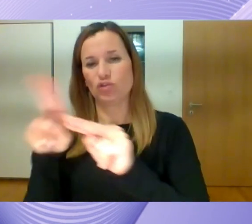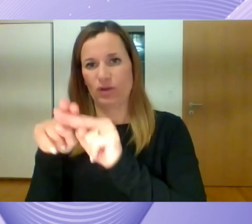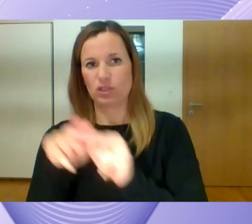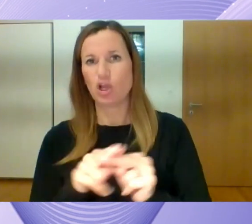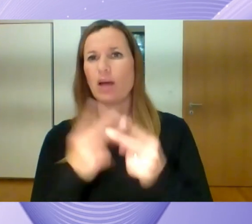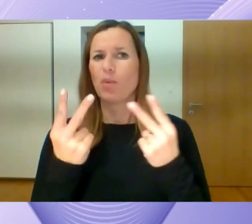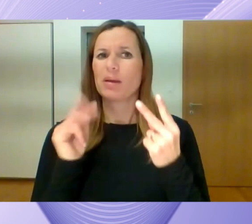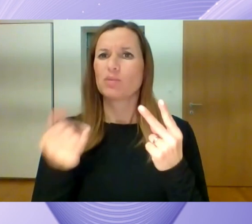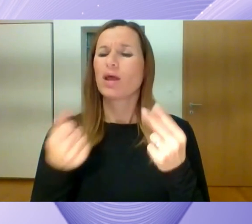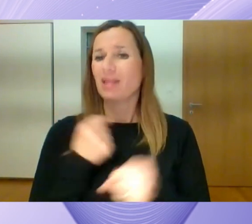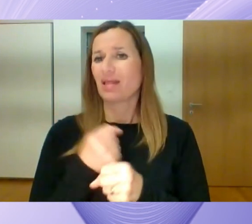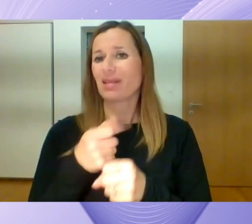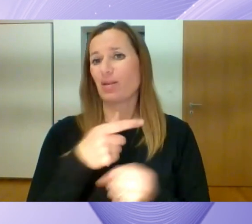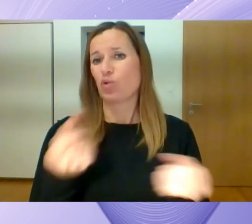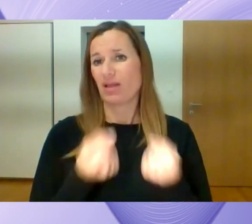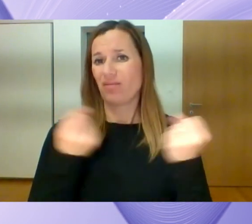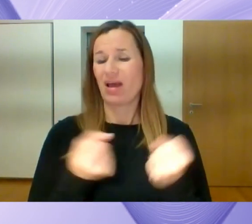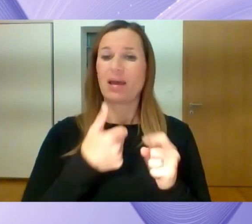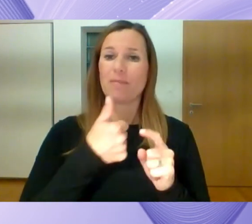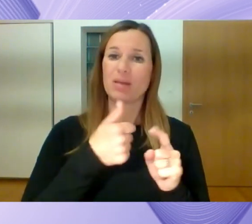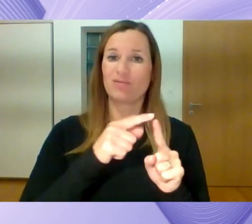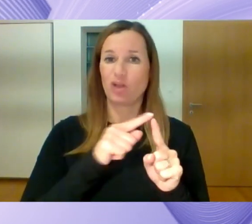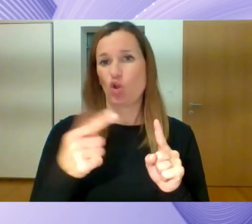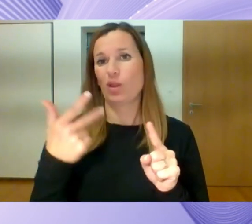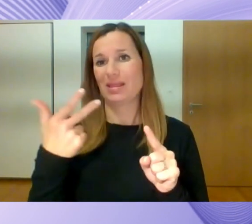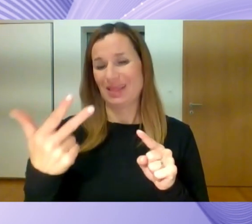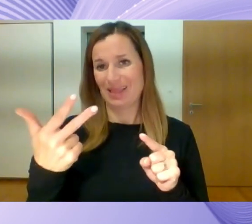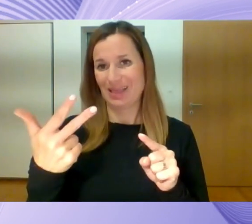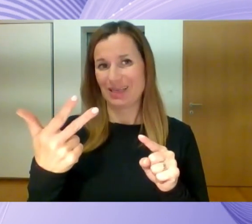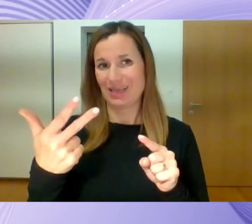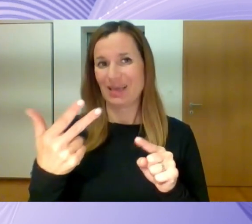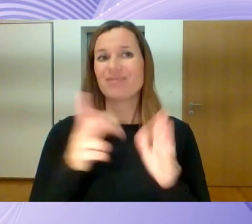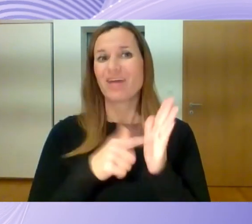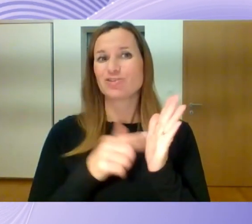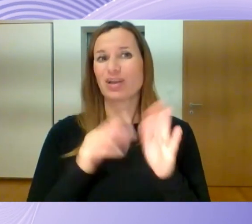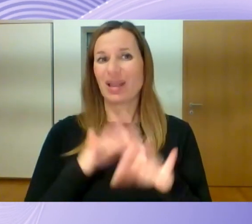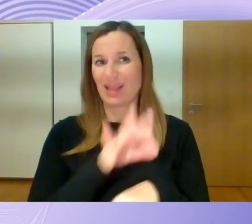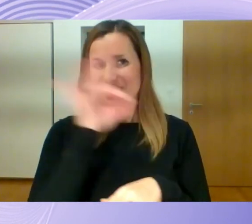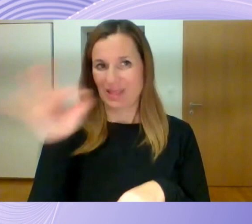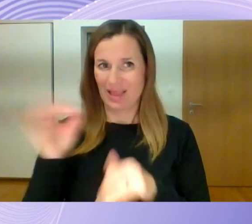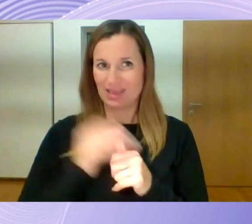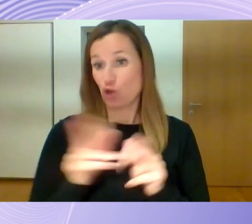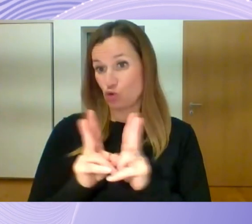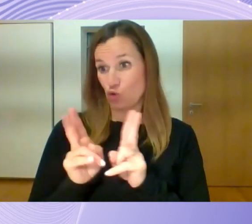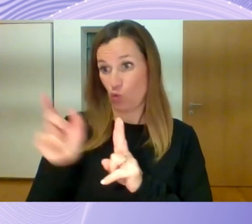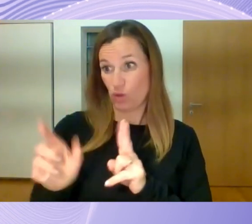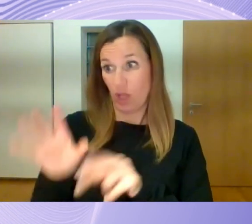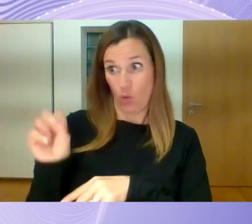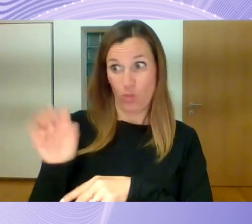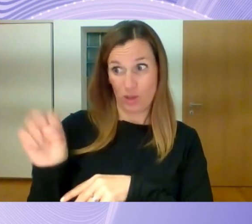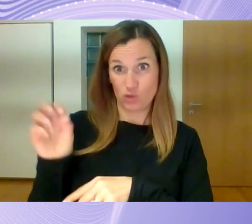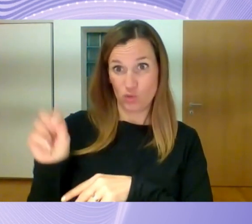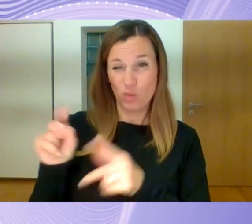da delamo vaje od 1. do 3. večkrat na dan. Svojca opazujemo. Če opazimo